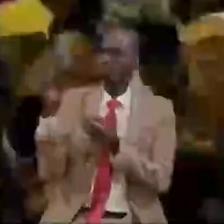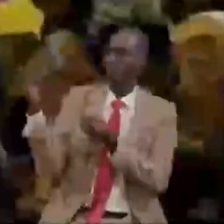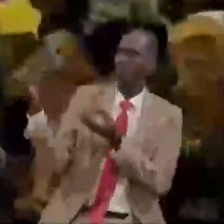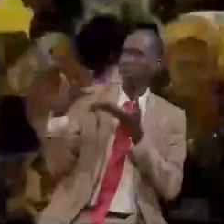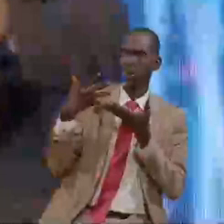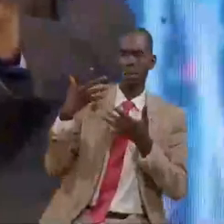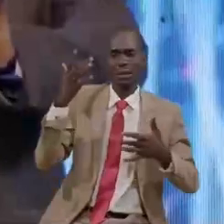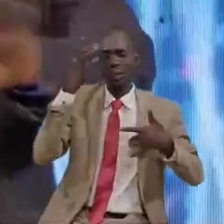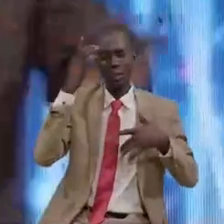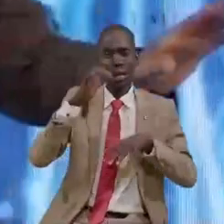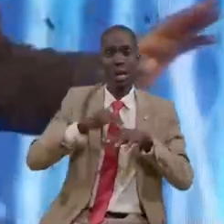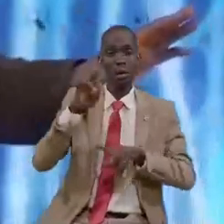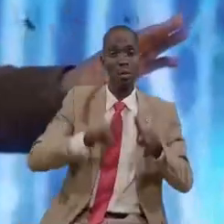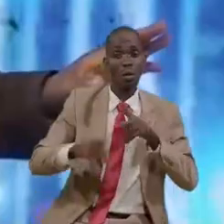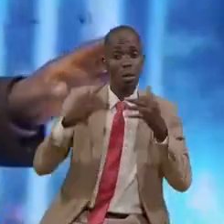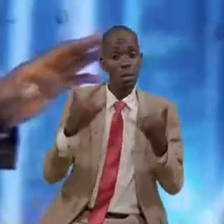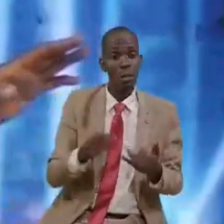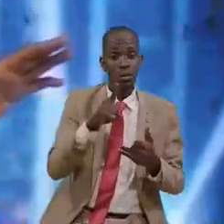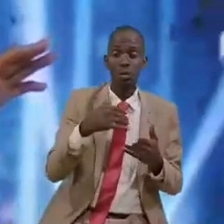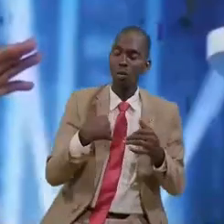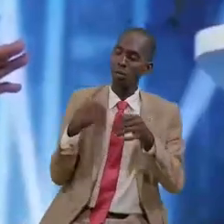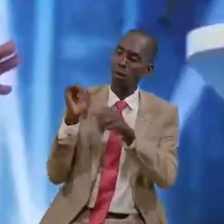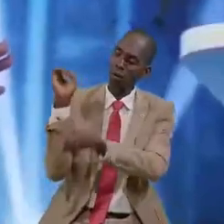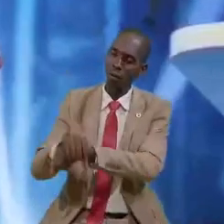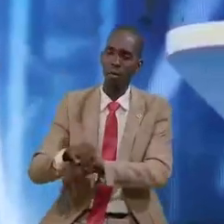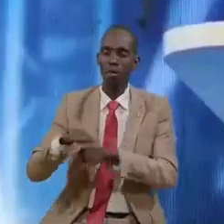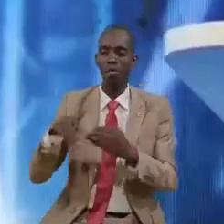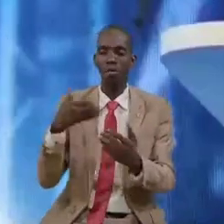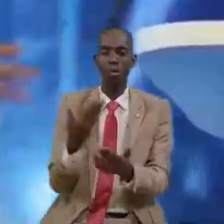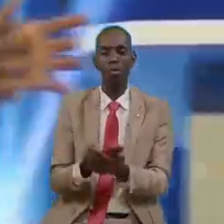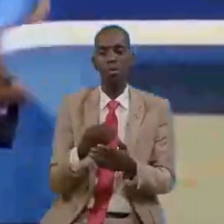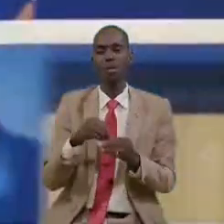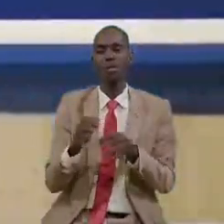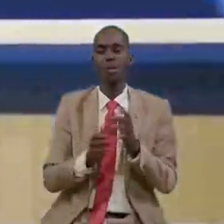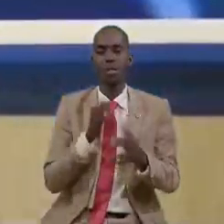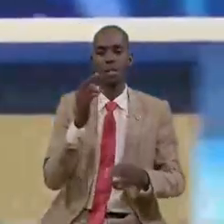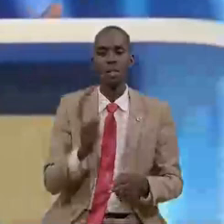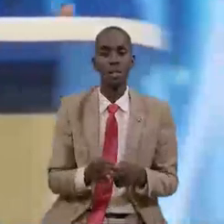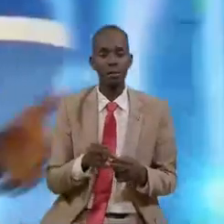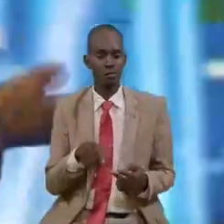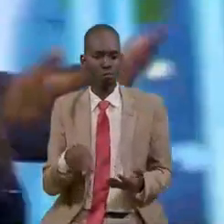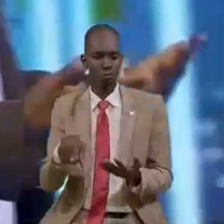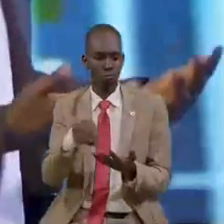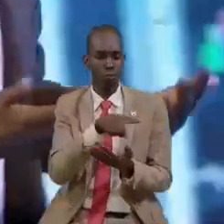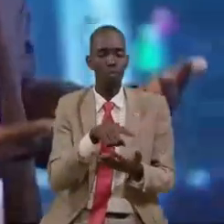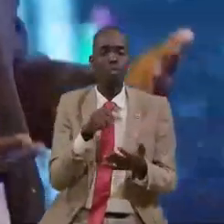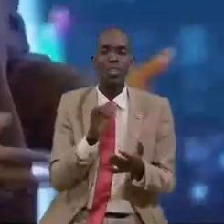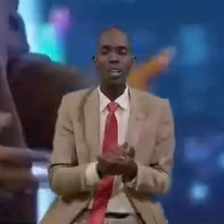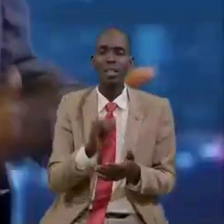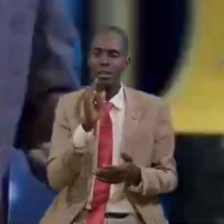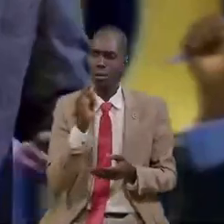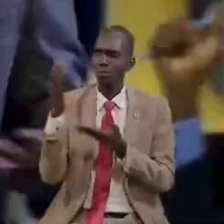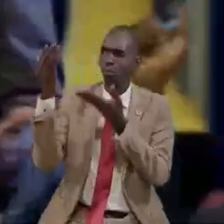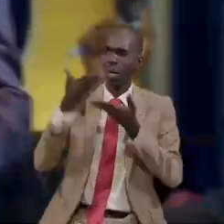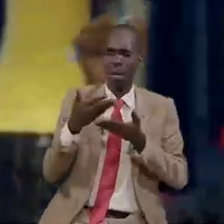Ces esprits-là qui frappent les gens de maladie, maintenant, vous les avez vaincus. Et ceux-là qui frappent des